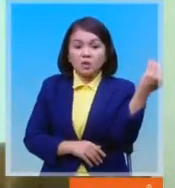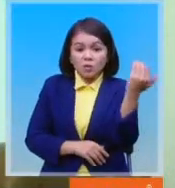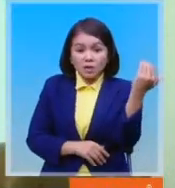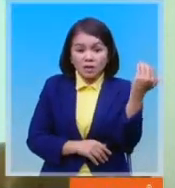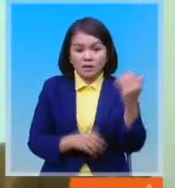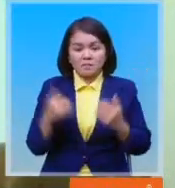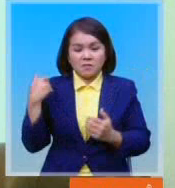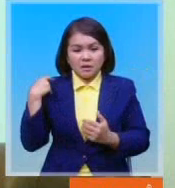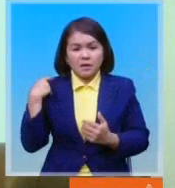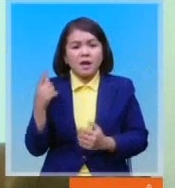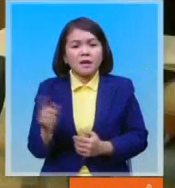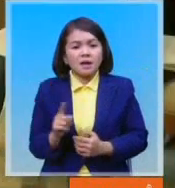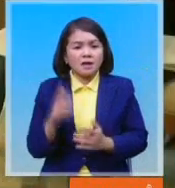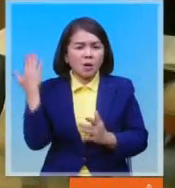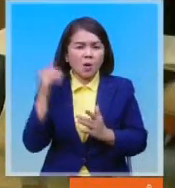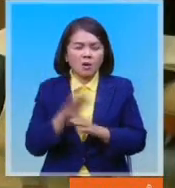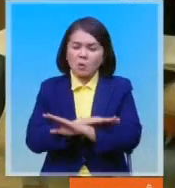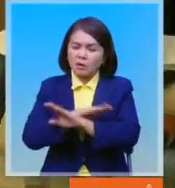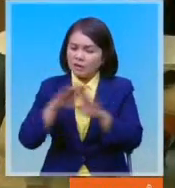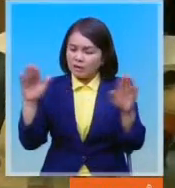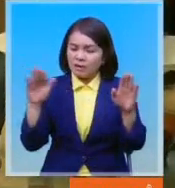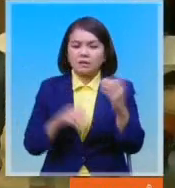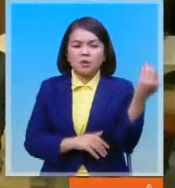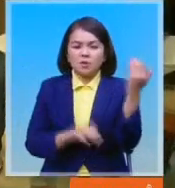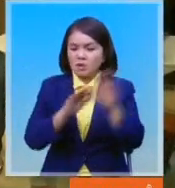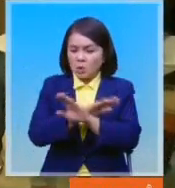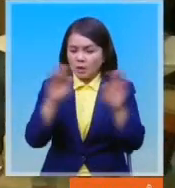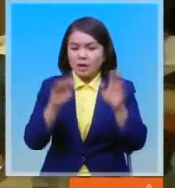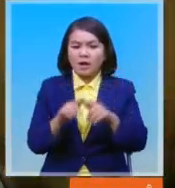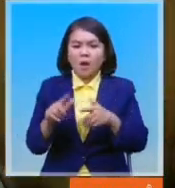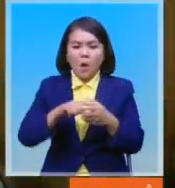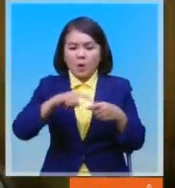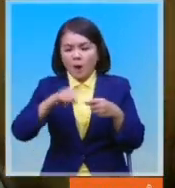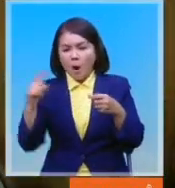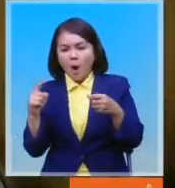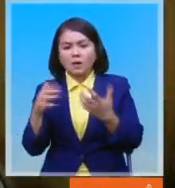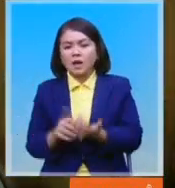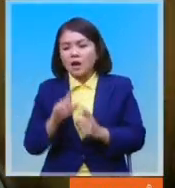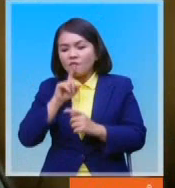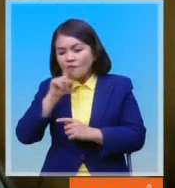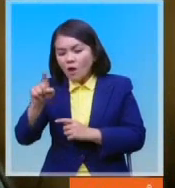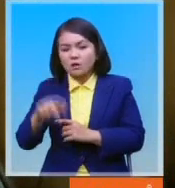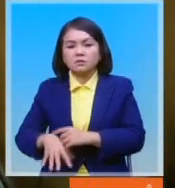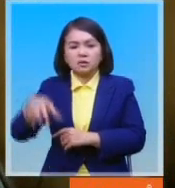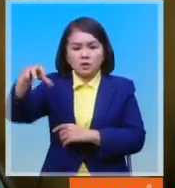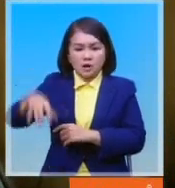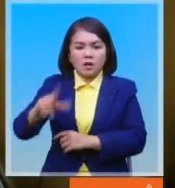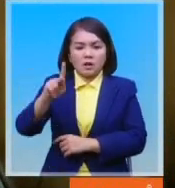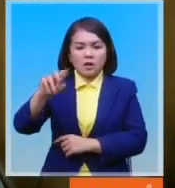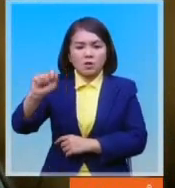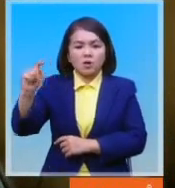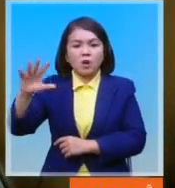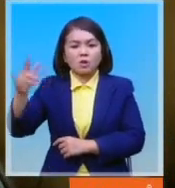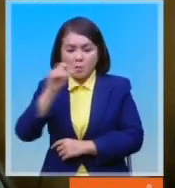ไทยทีวีซึ่งถอนตัวจากวงการทีวีดิจิตอลเป็นรายแรกและยังมีเรื่องฟ้องร้องกับกสทช.ให้ความเห็นว่